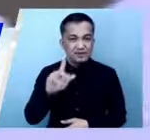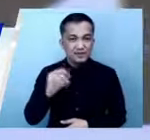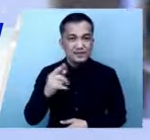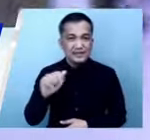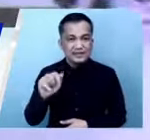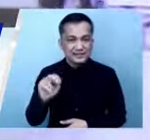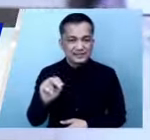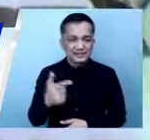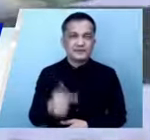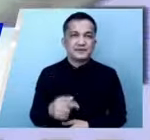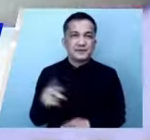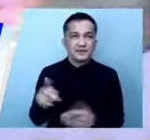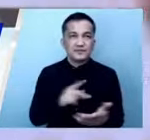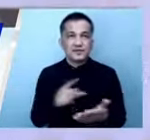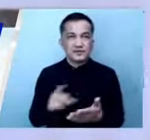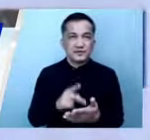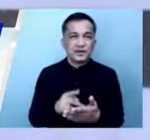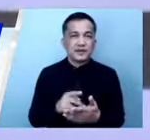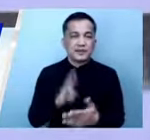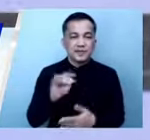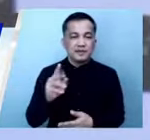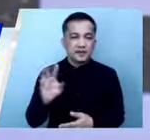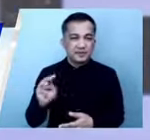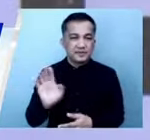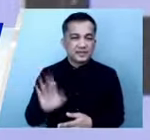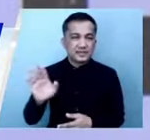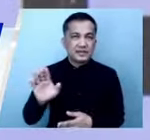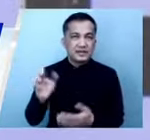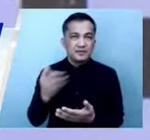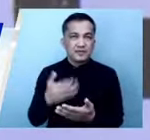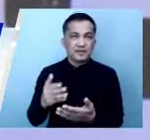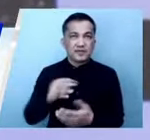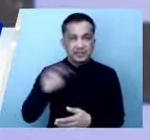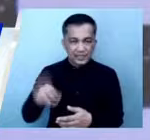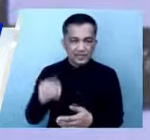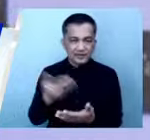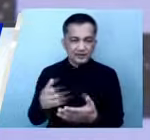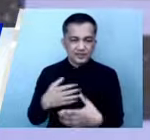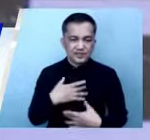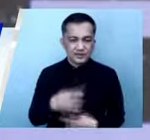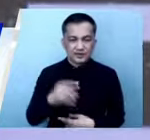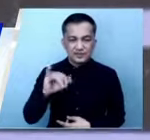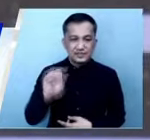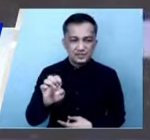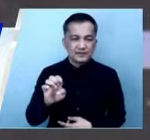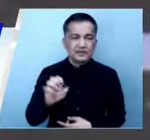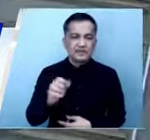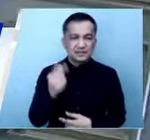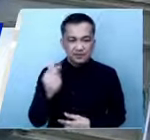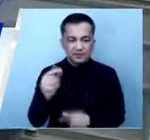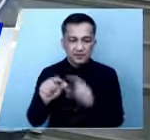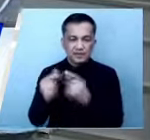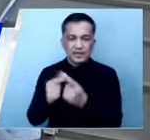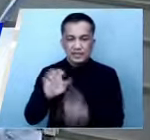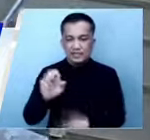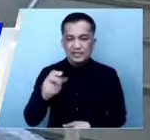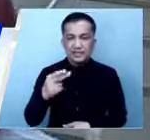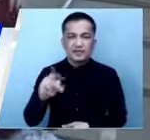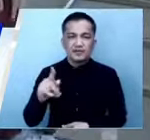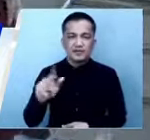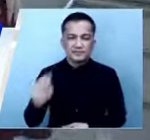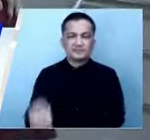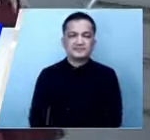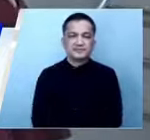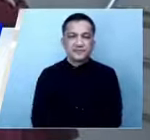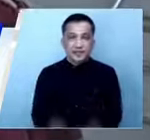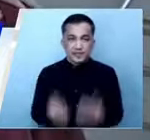din ni GOT7 Bam Bam sa kanyang Manila concert at nagustuhan ni Jake ng K-pop group na NHYPEN. Today,